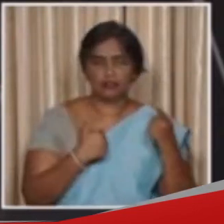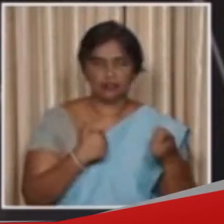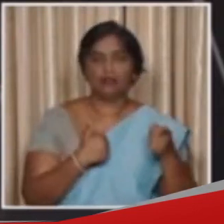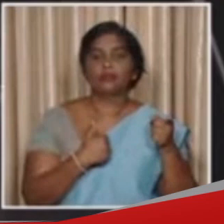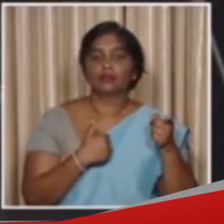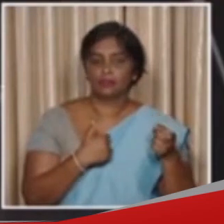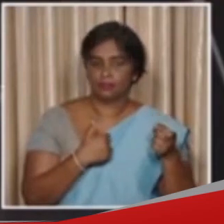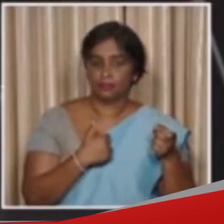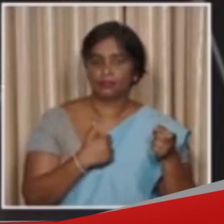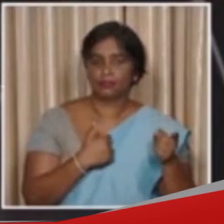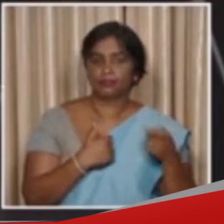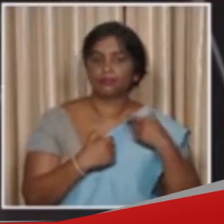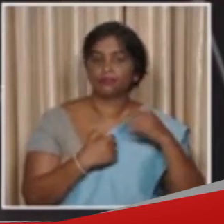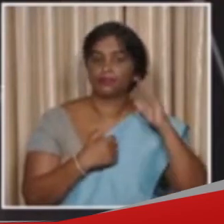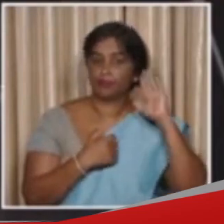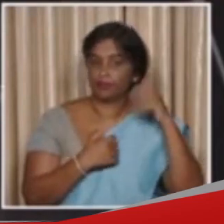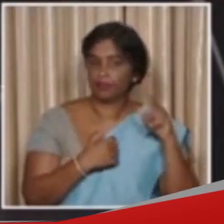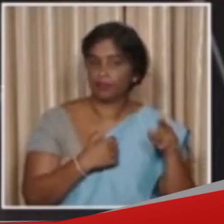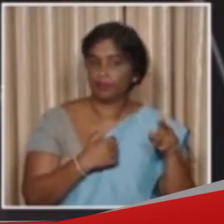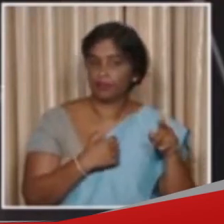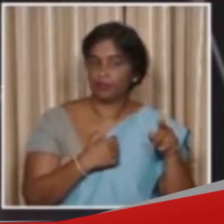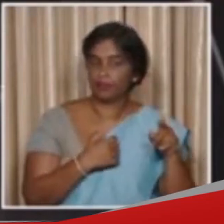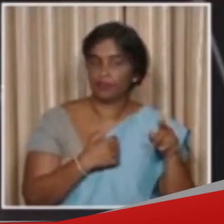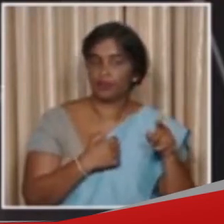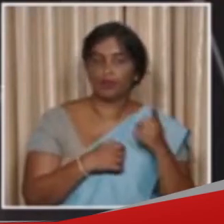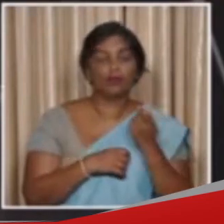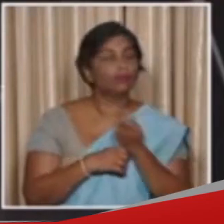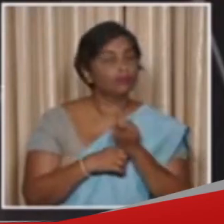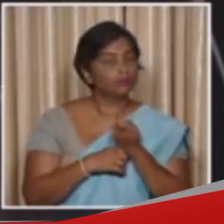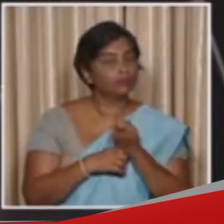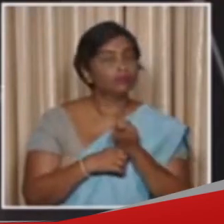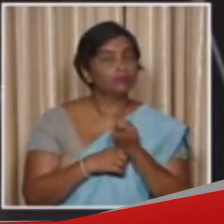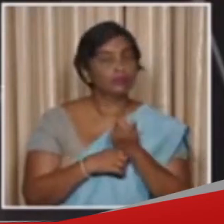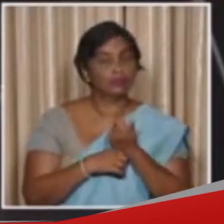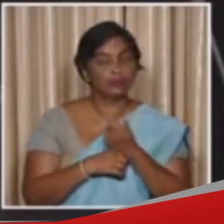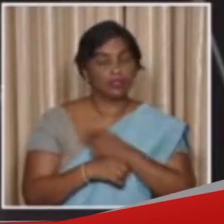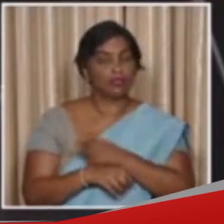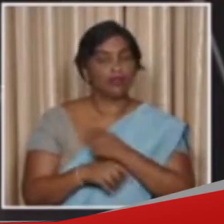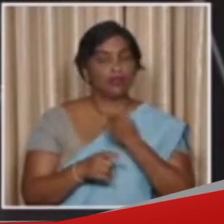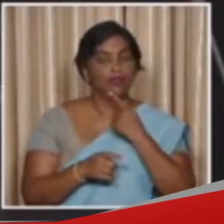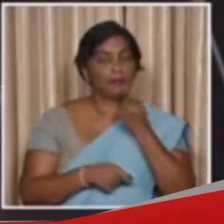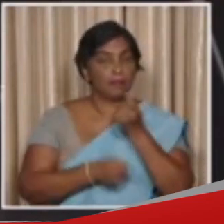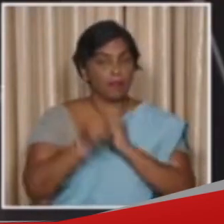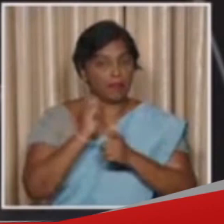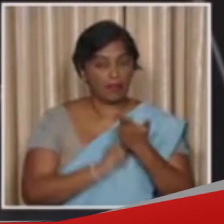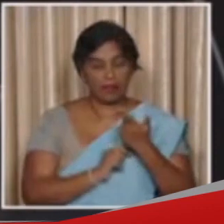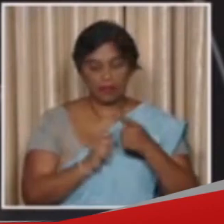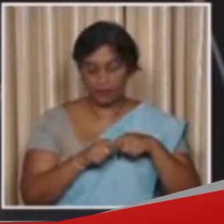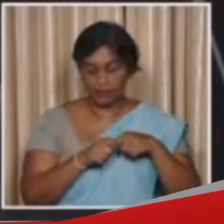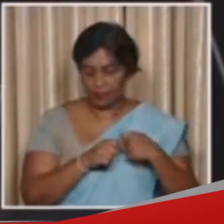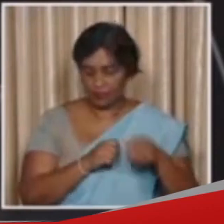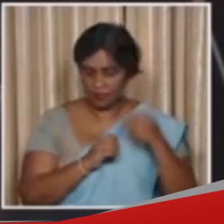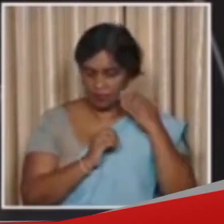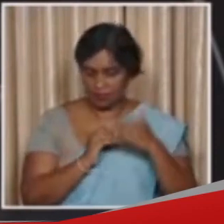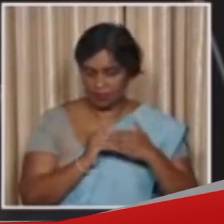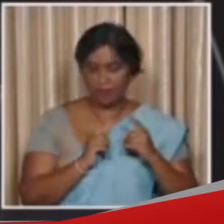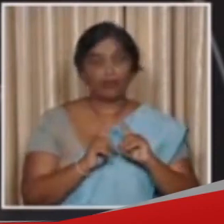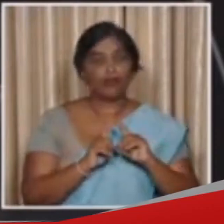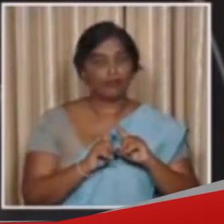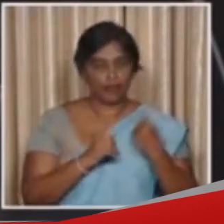මේකෙන් විශේෂයෙන්ම ප්‍රාග්ධන සහ පුනර්වර්තන වියදම් සඳහා මෙතන පැහැදිලි වෙනසක්